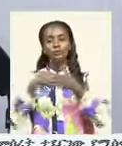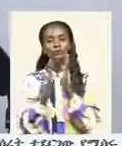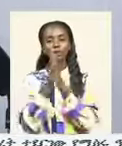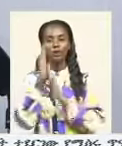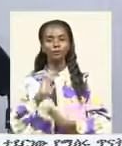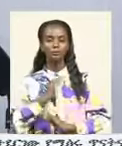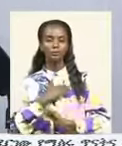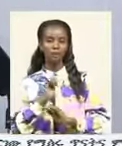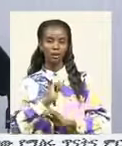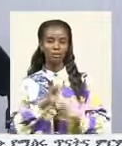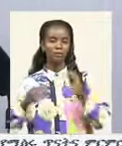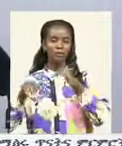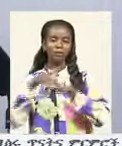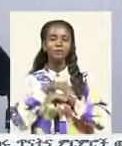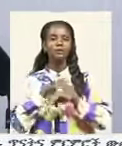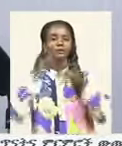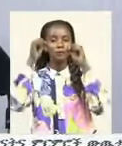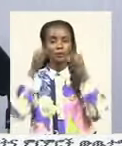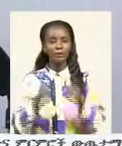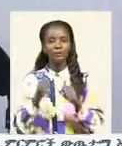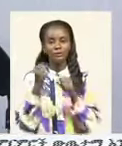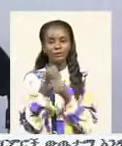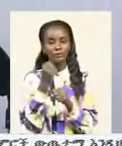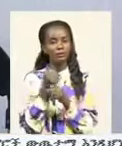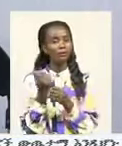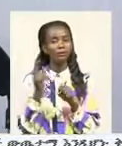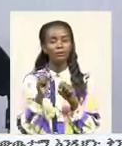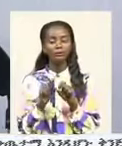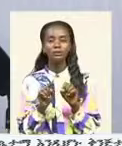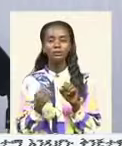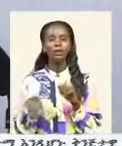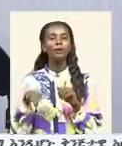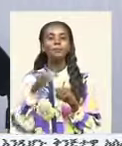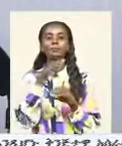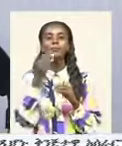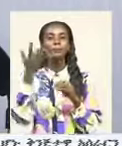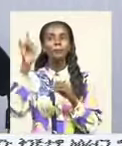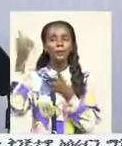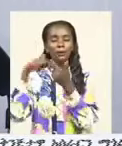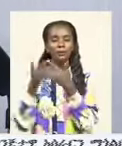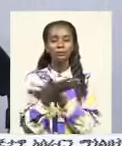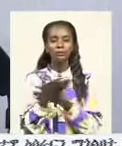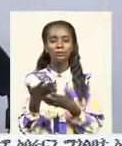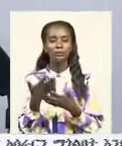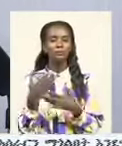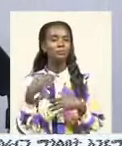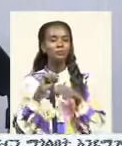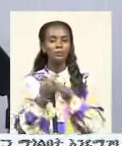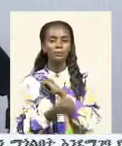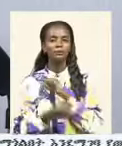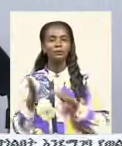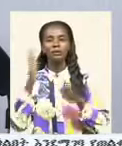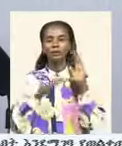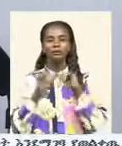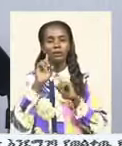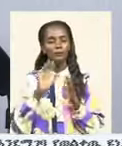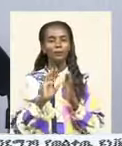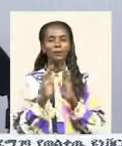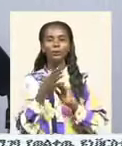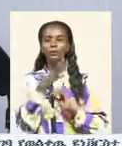ፍላጎታችን በራሳችን ለመሸፈን የሚያስችል ስራ ካልሰራን በስተቀር ከውጭ በሚመጣ ነገር መመስረት አስቸጋሪ ነው